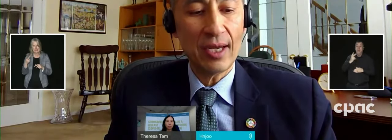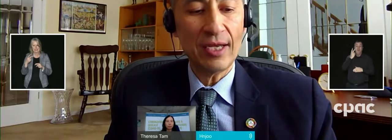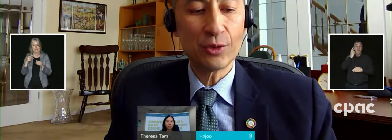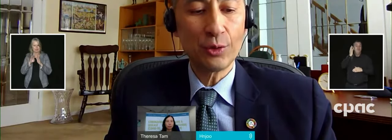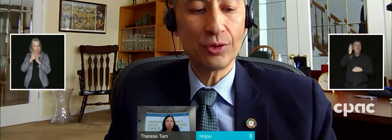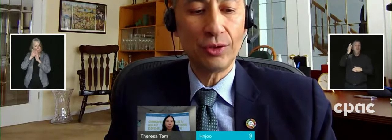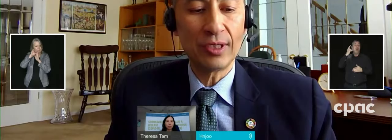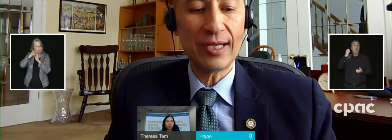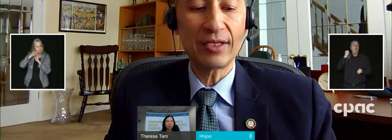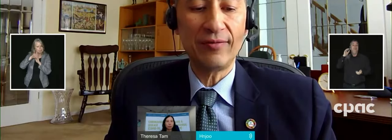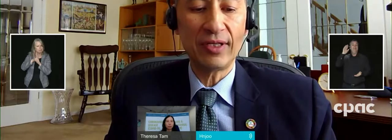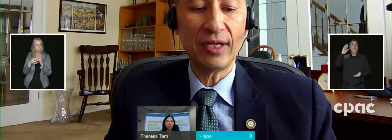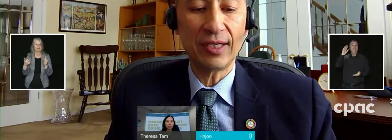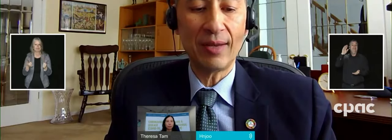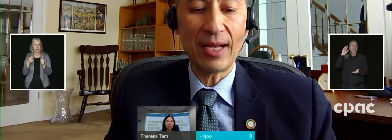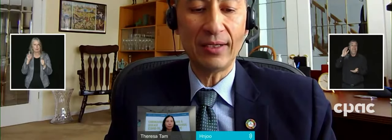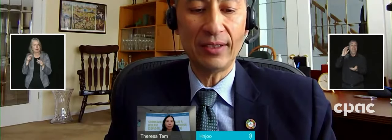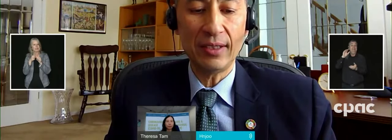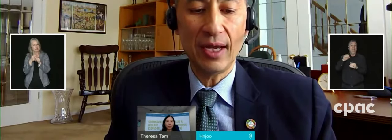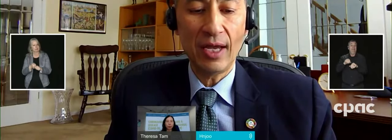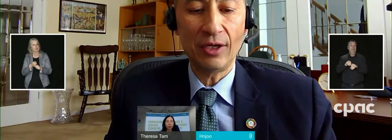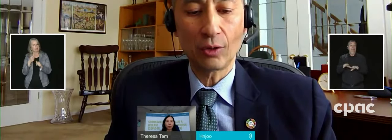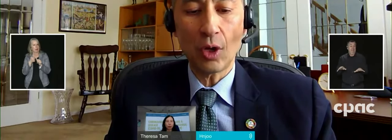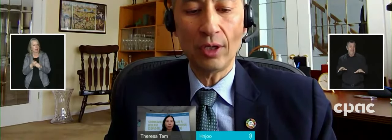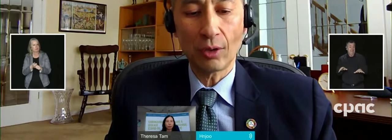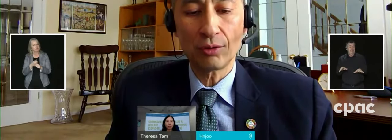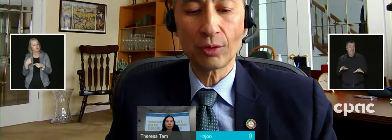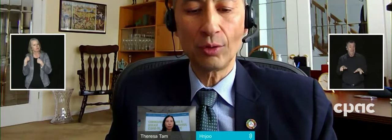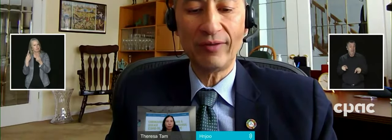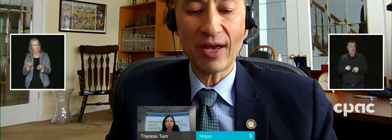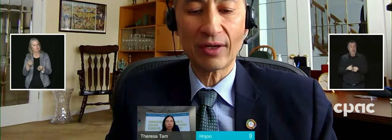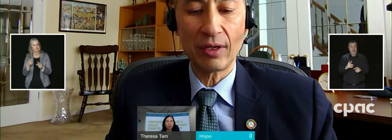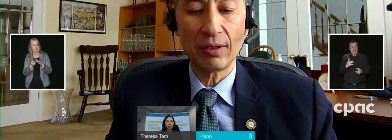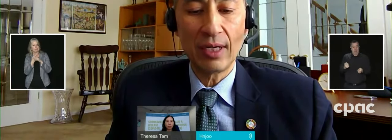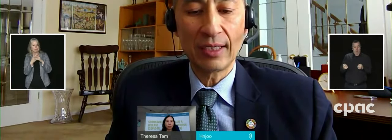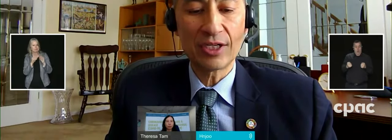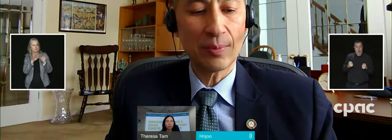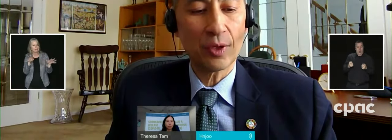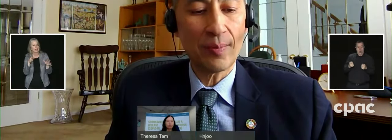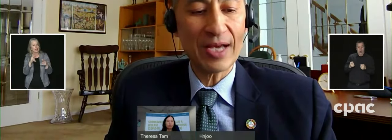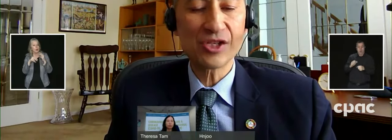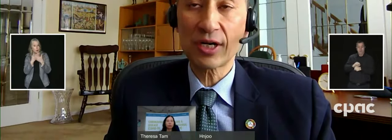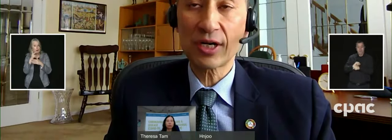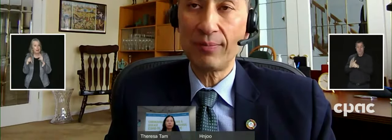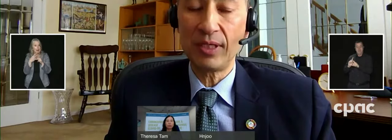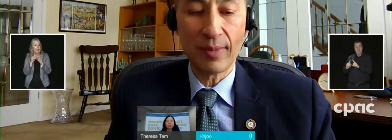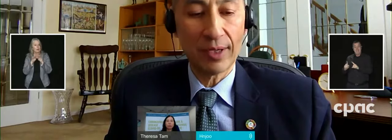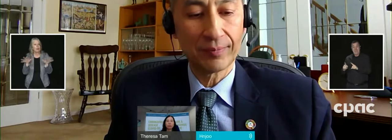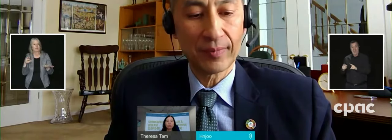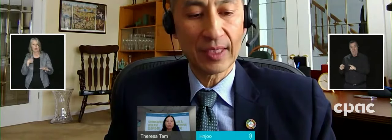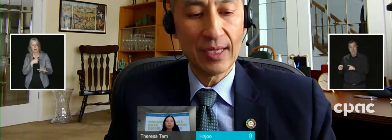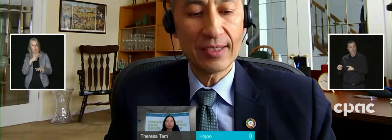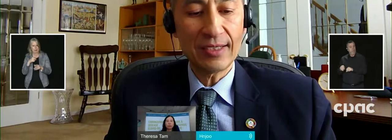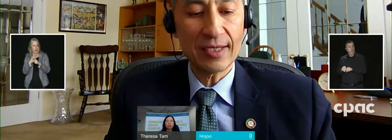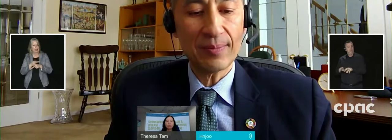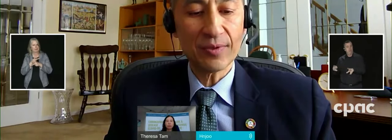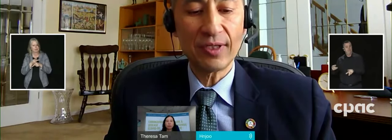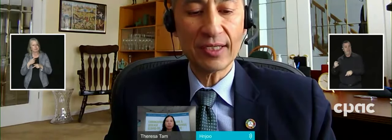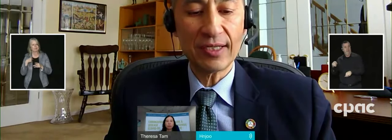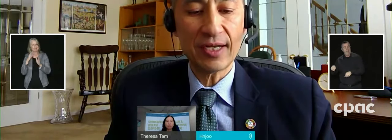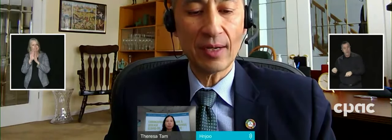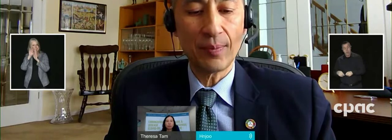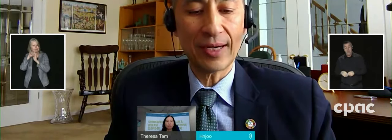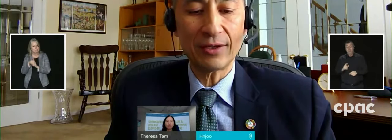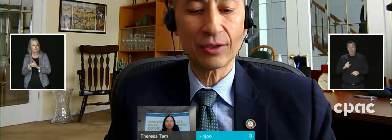généralisé et soutenu de l'activité de la maladie et un contrôle des variants qui se propagent rapidement. Ces étapes